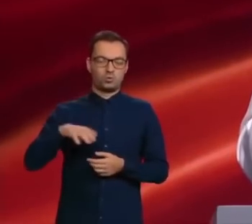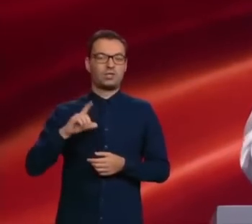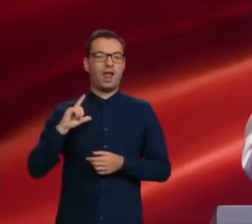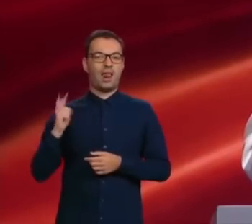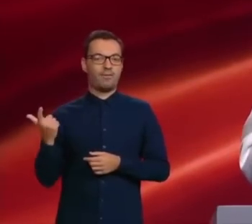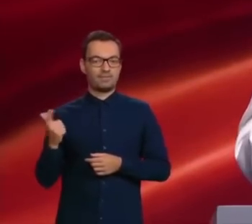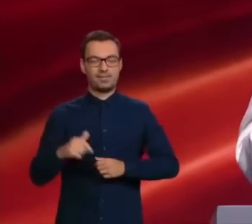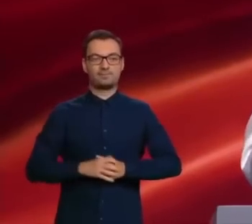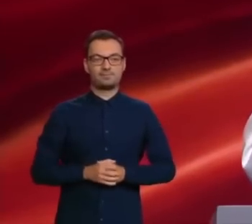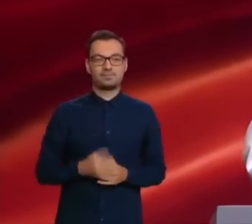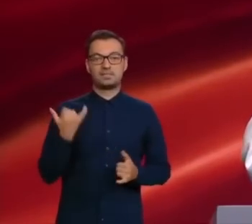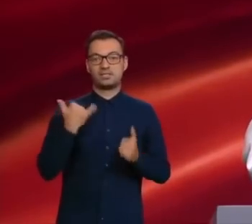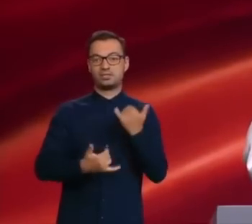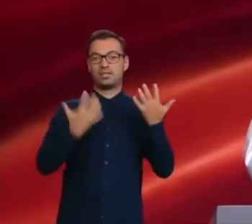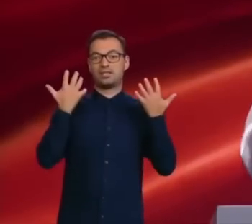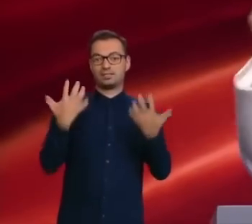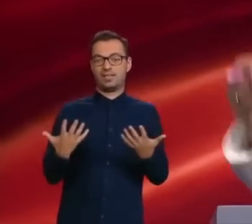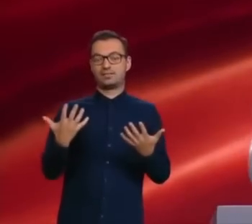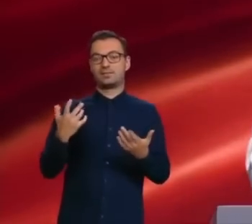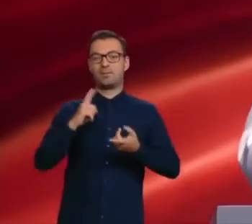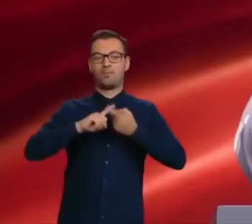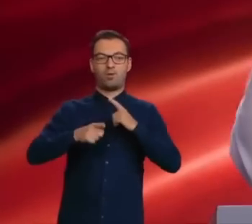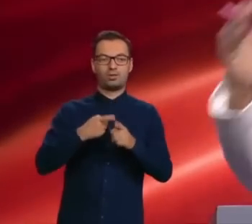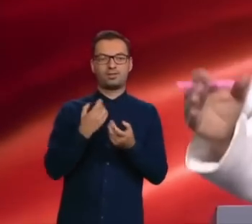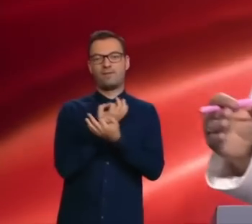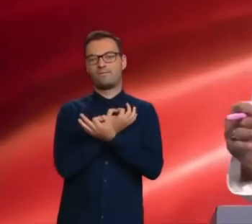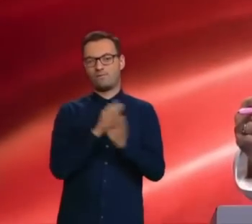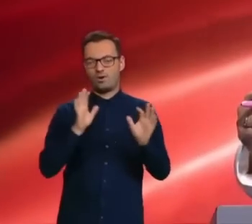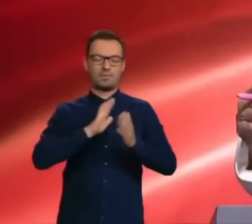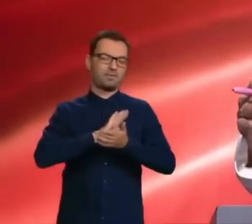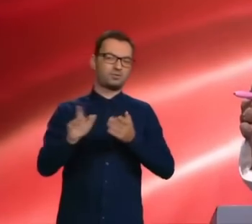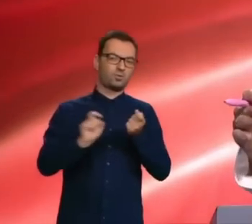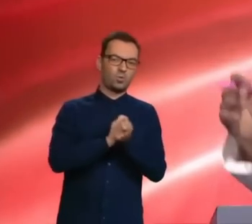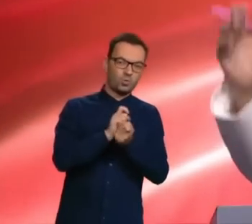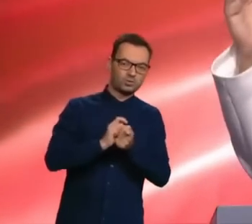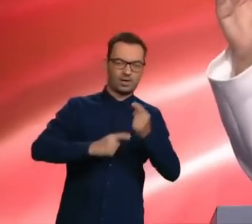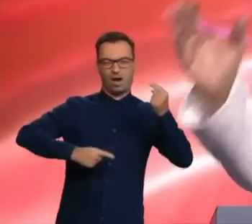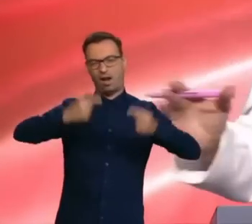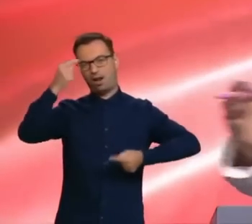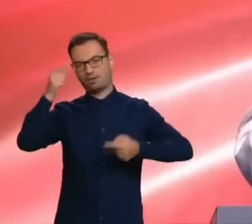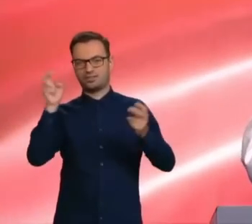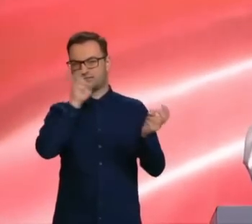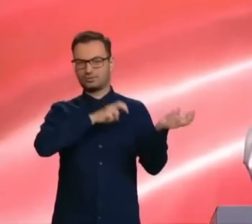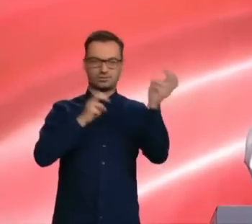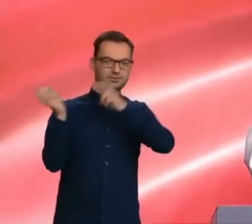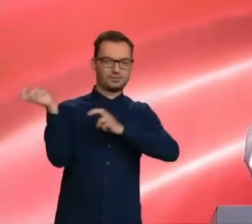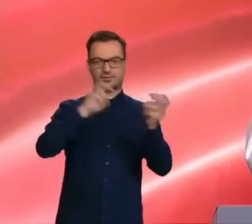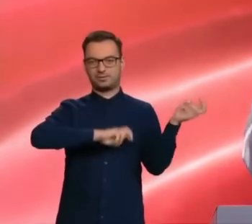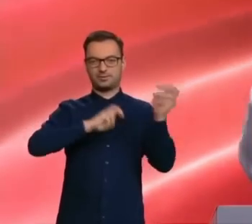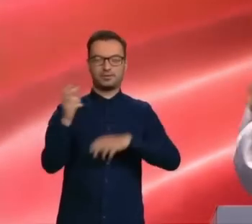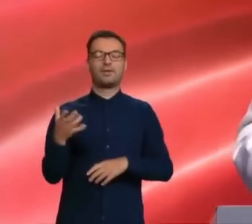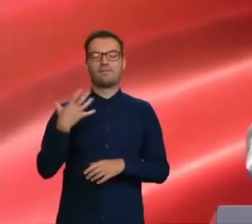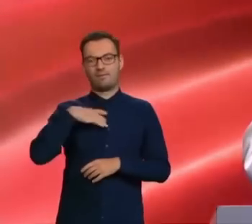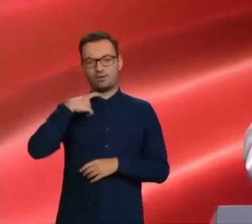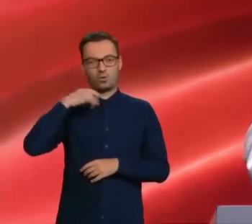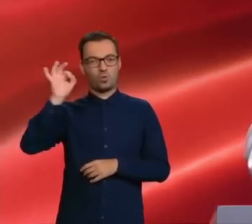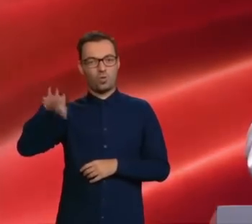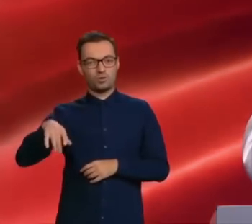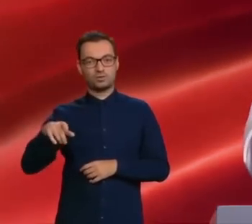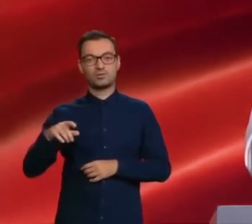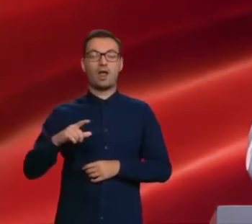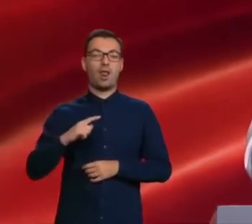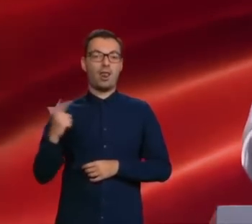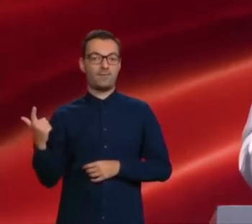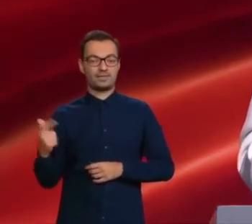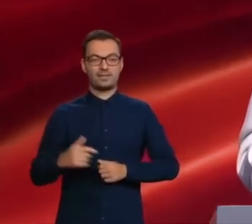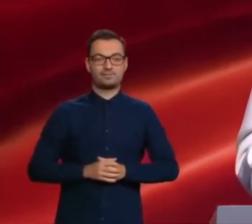Jeżeli chcecie polityki wolnej od kłótni, od tego przezywania siebie nawzajem, głosujcie na lewicę.